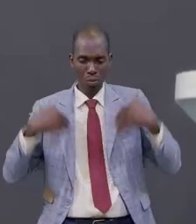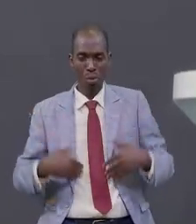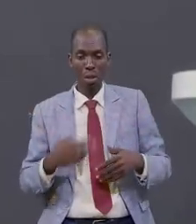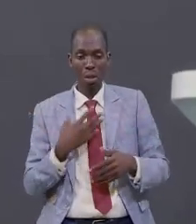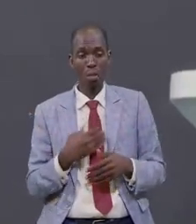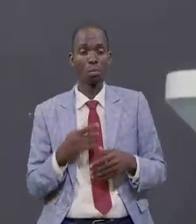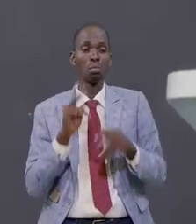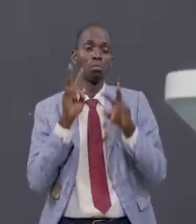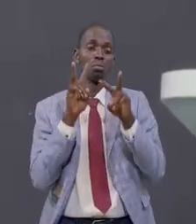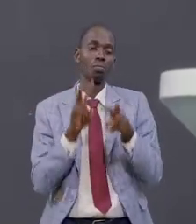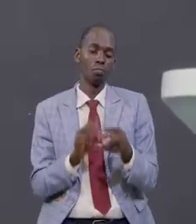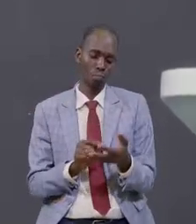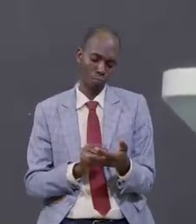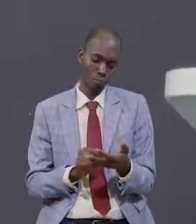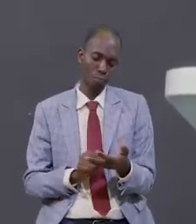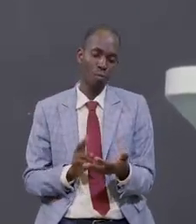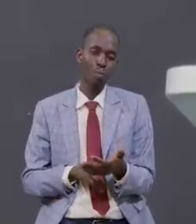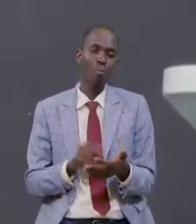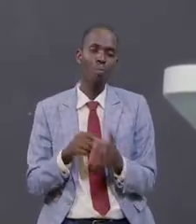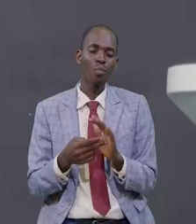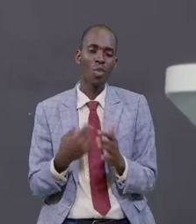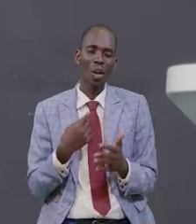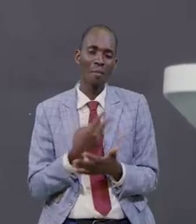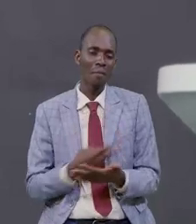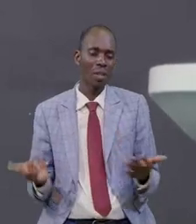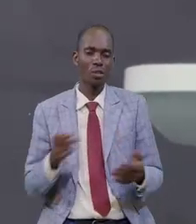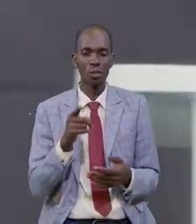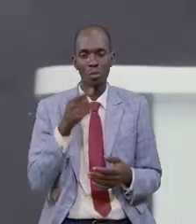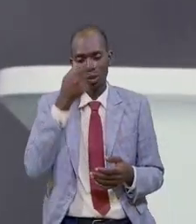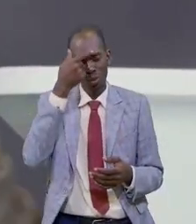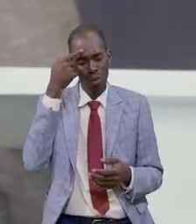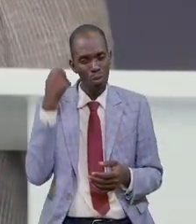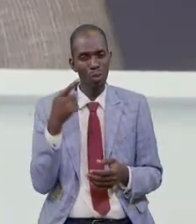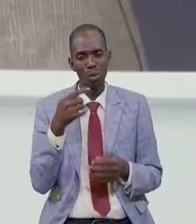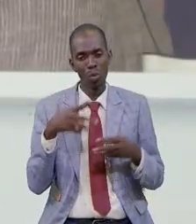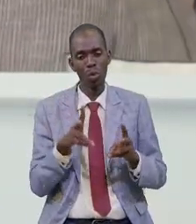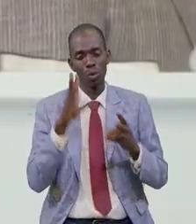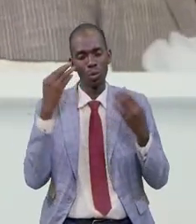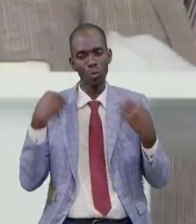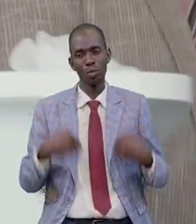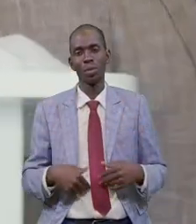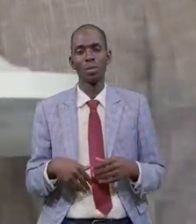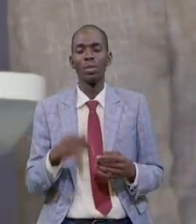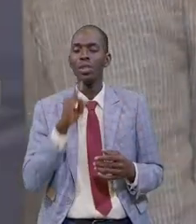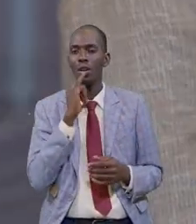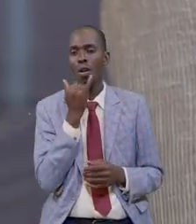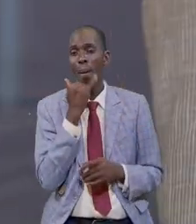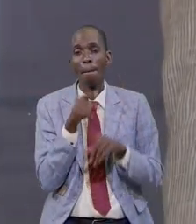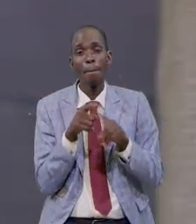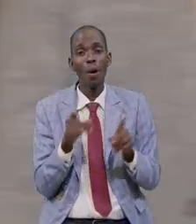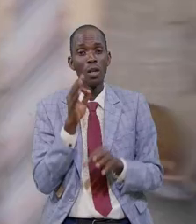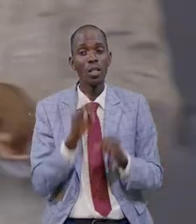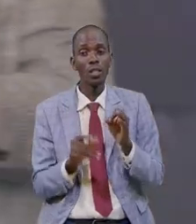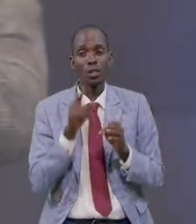échoué quelque chose que tu diras cela déjà colorier leur pensé si tu t'habilles bien et tu marches